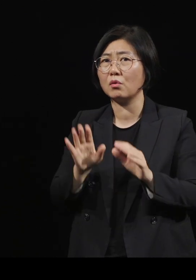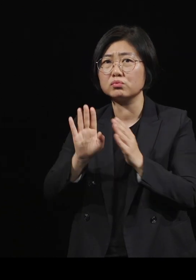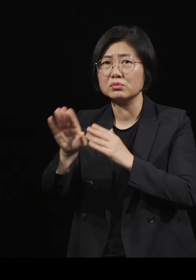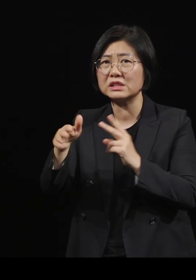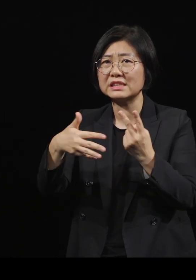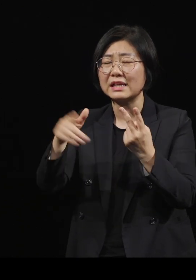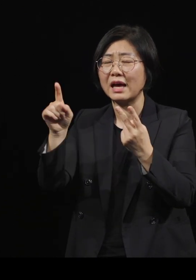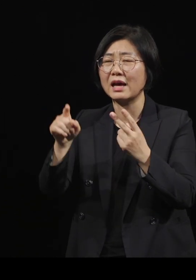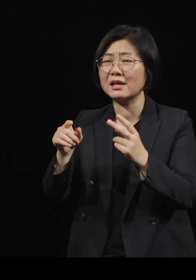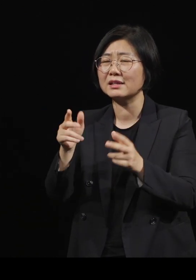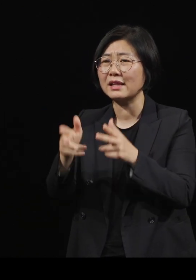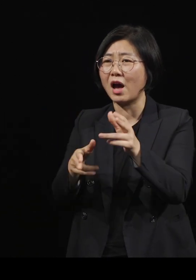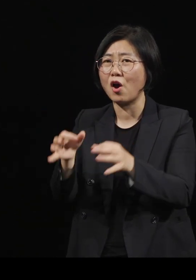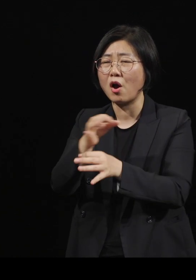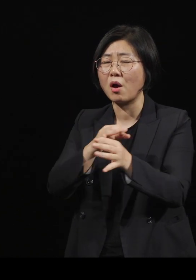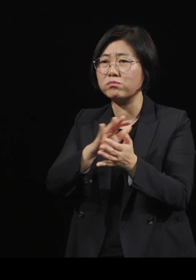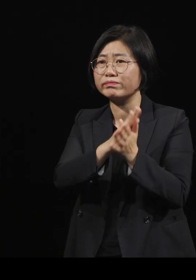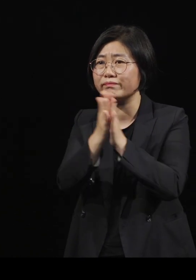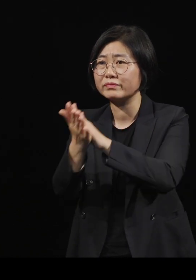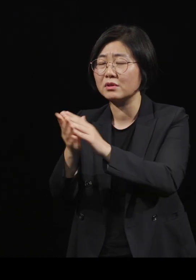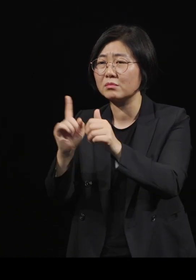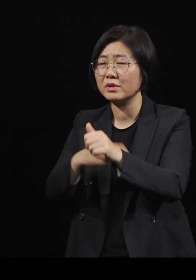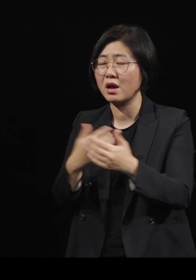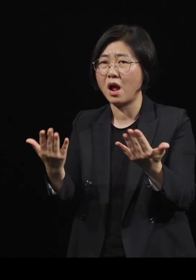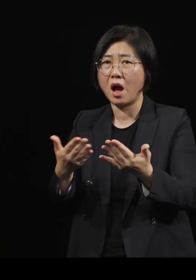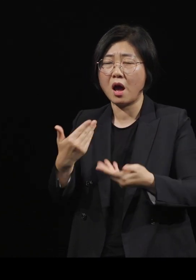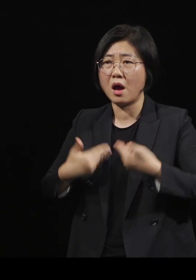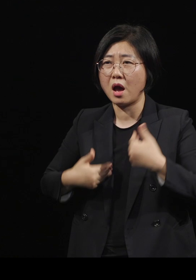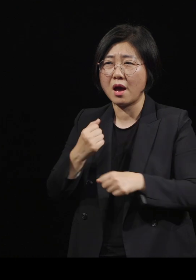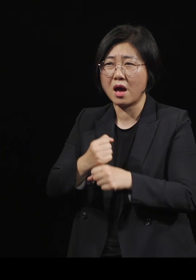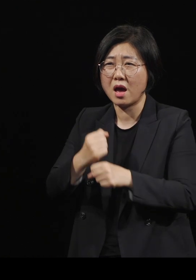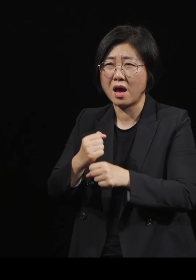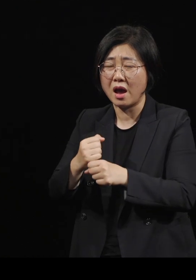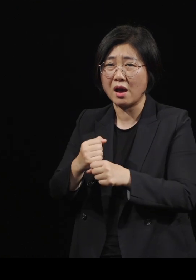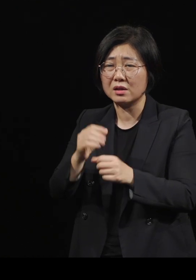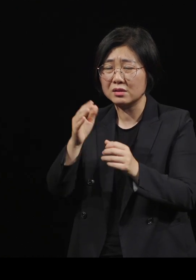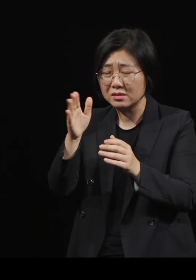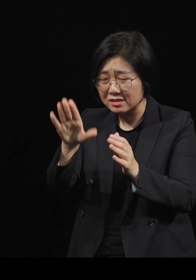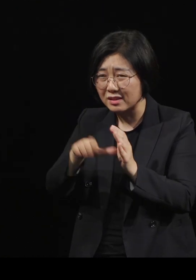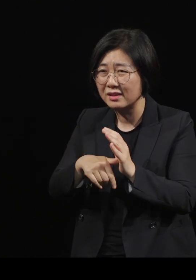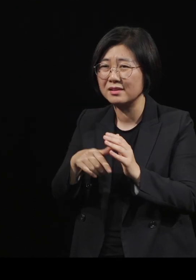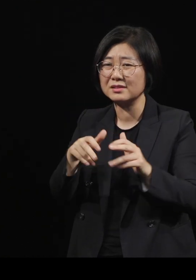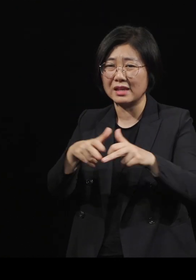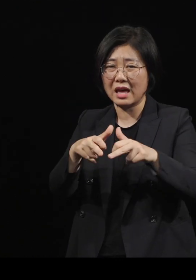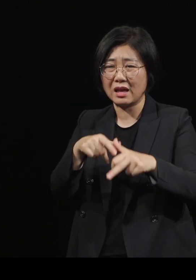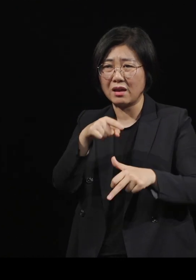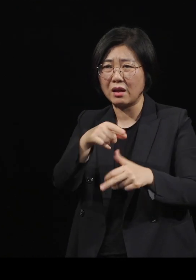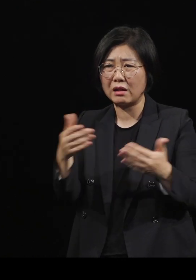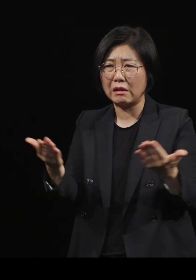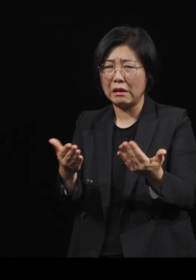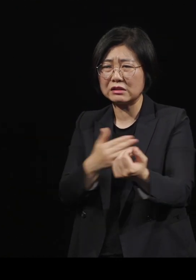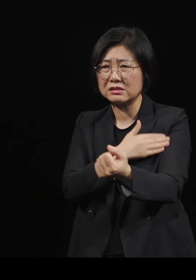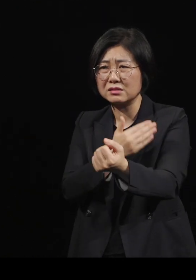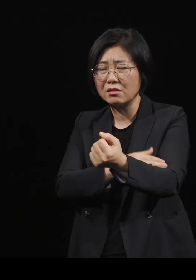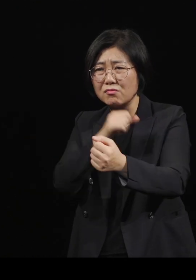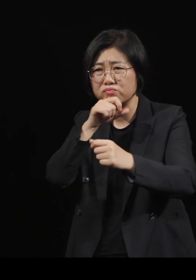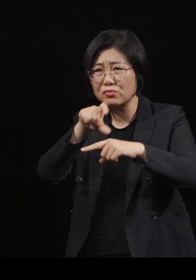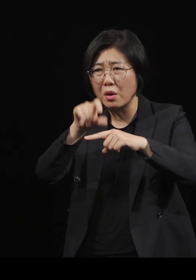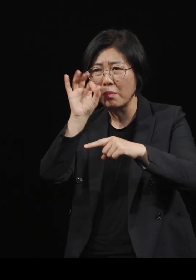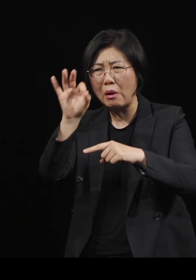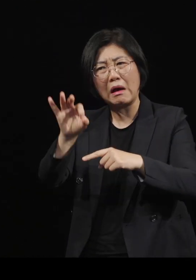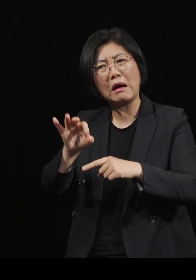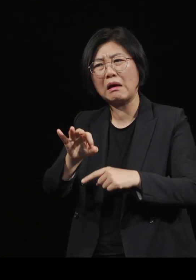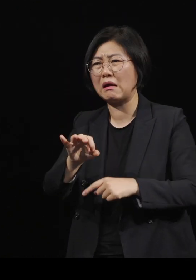2차 산업혁명이 오면서 대량 생산화되고 장애인이 작업 능률 면에서 좀 생산성이